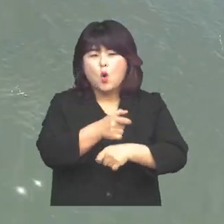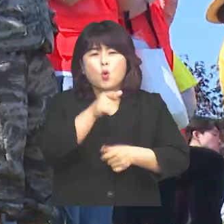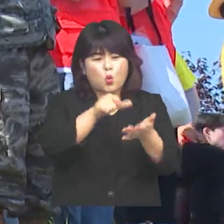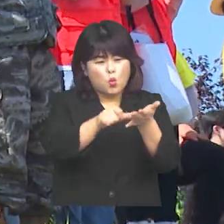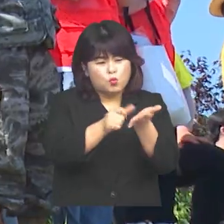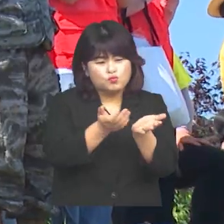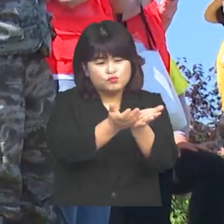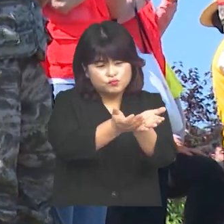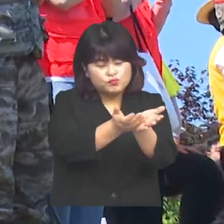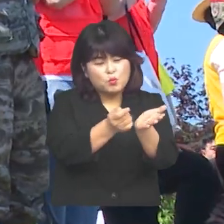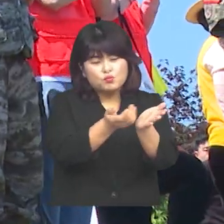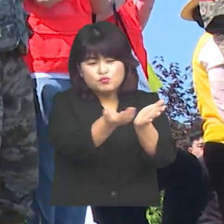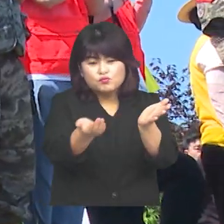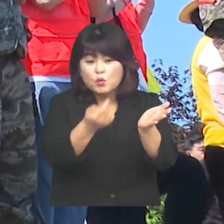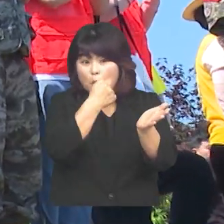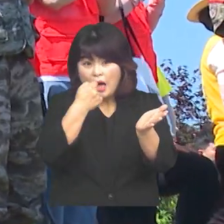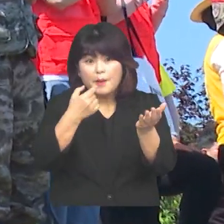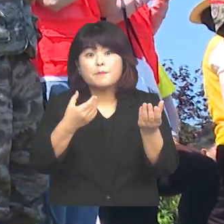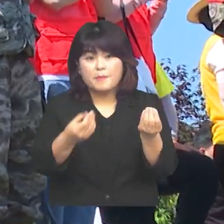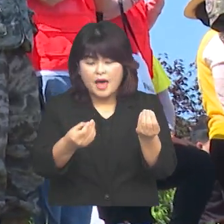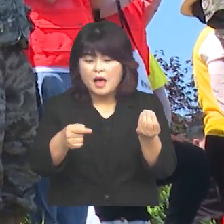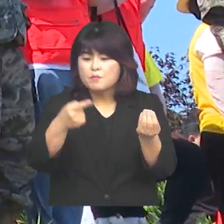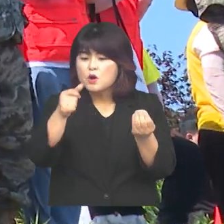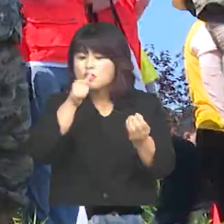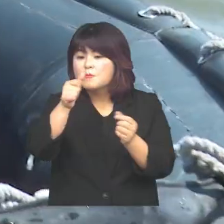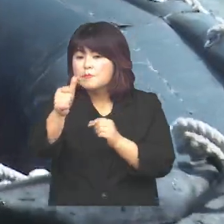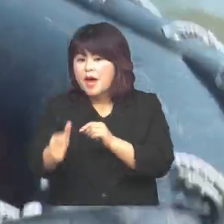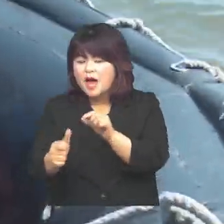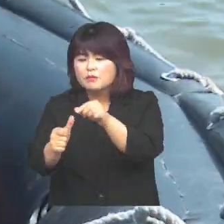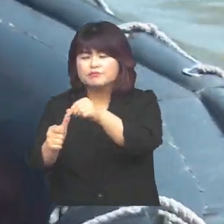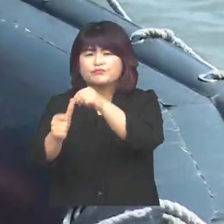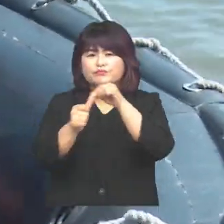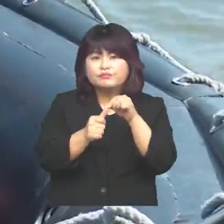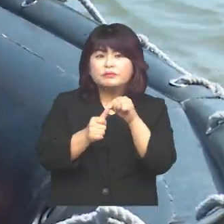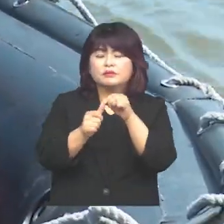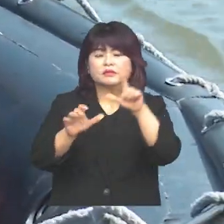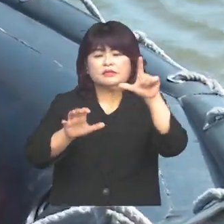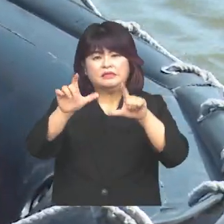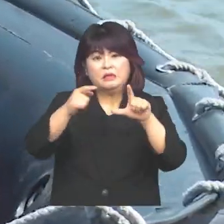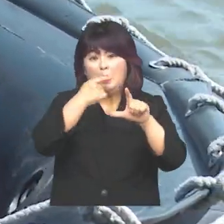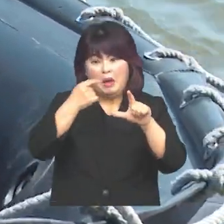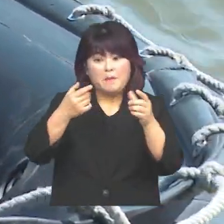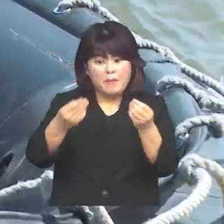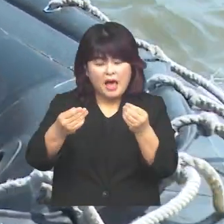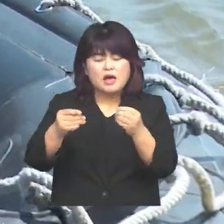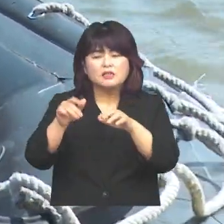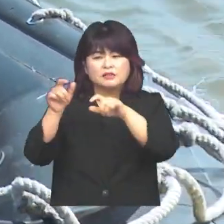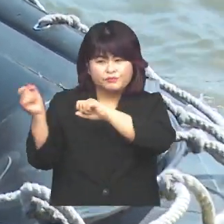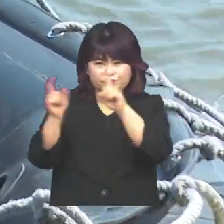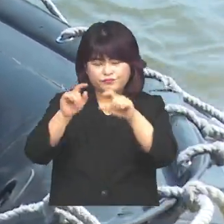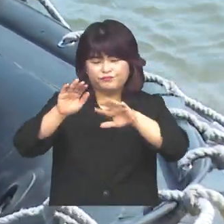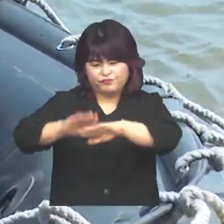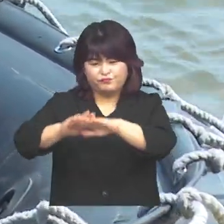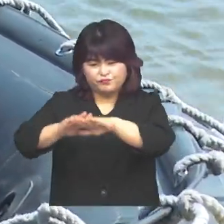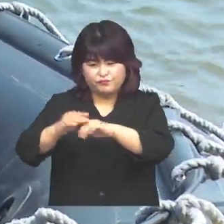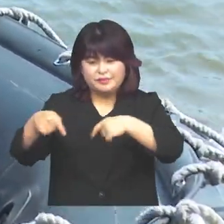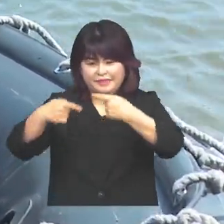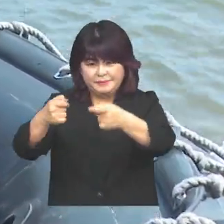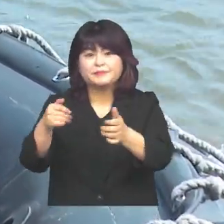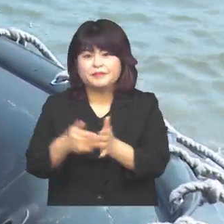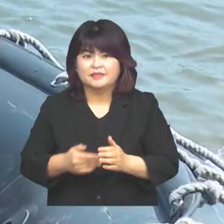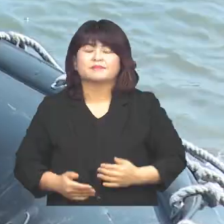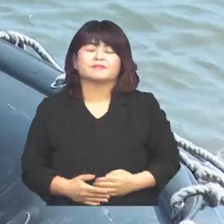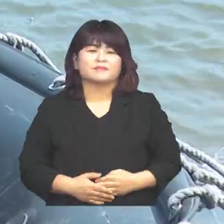이 시장은 고무보트를 타고 저수지 일대를 점검하고 물에 빠진 사람을 긴급히 구조하는 시연을 보고 나서